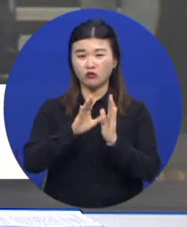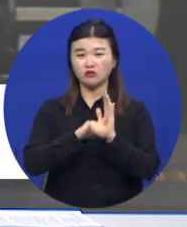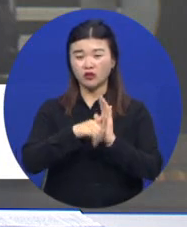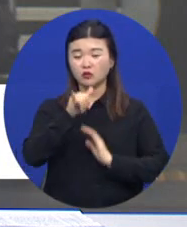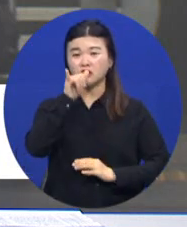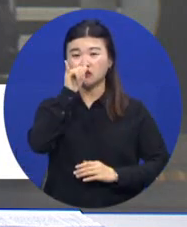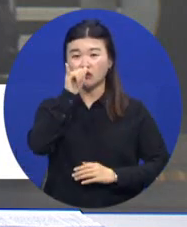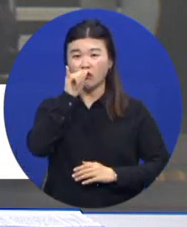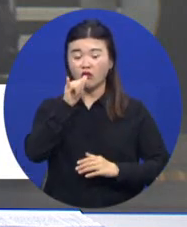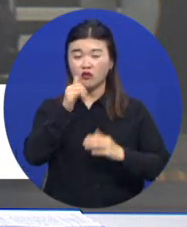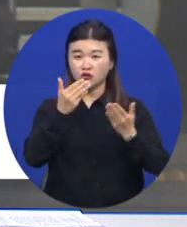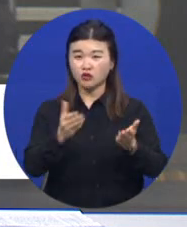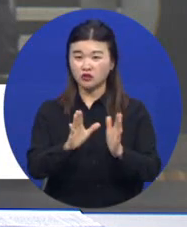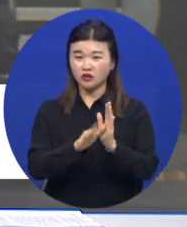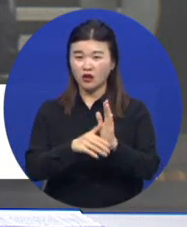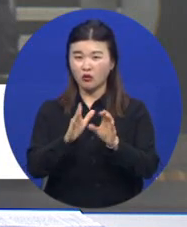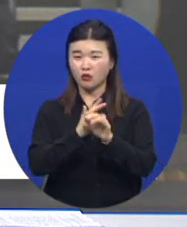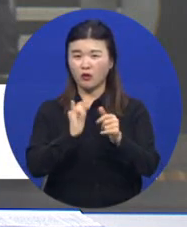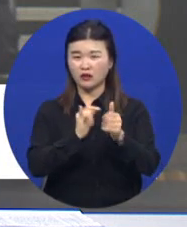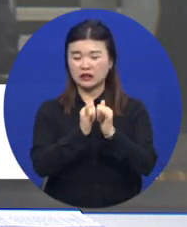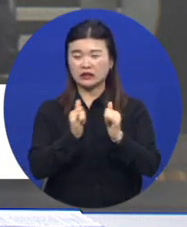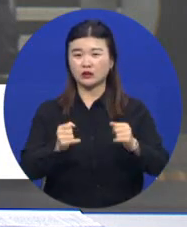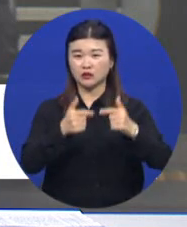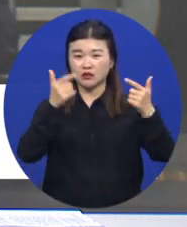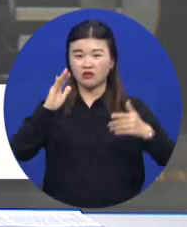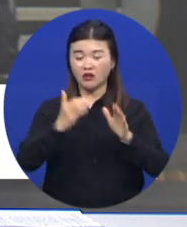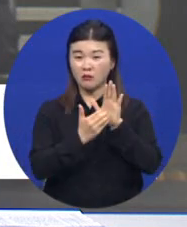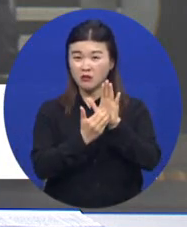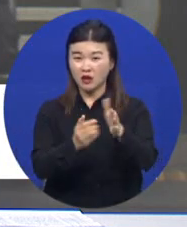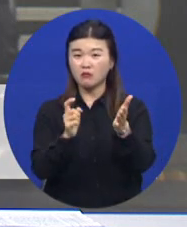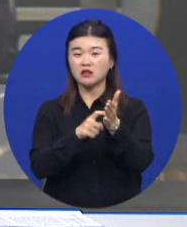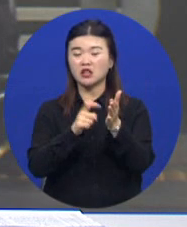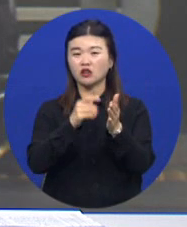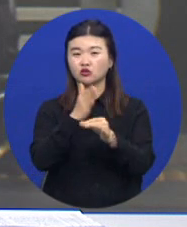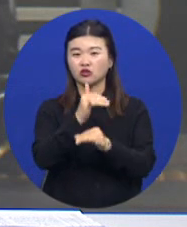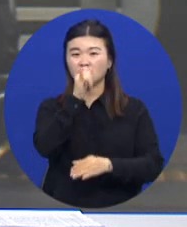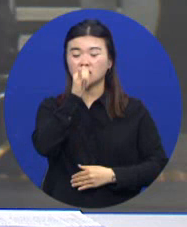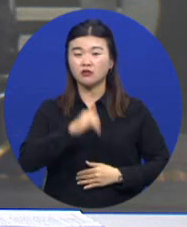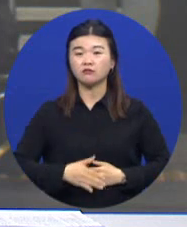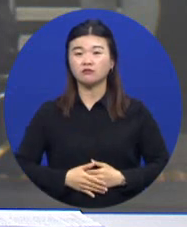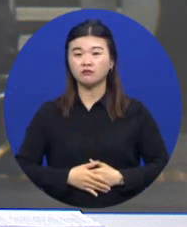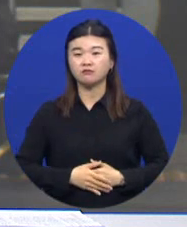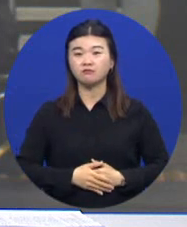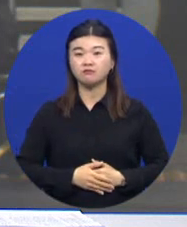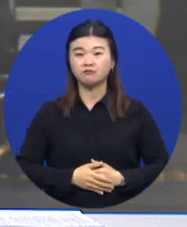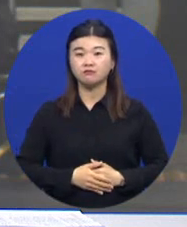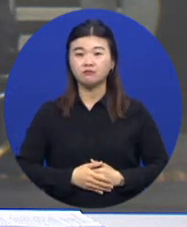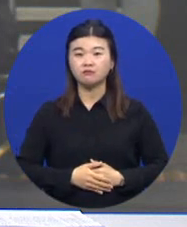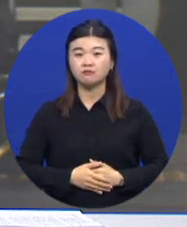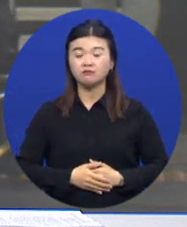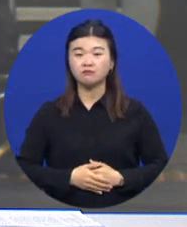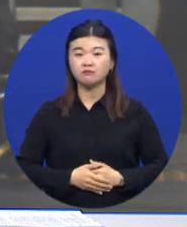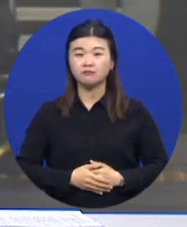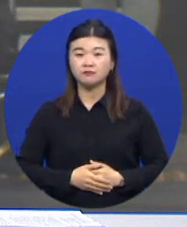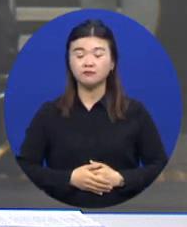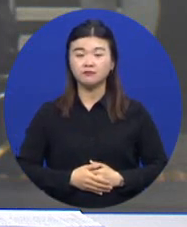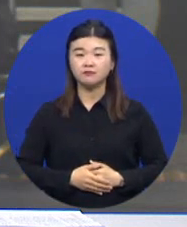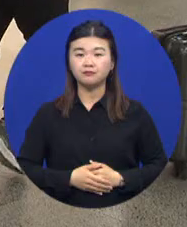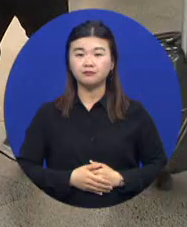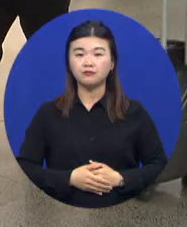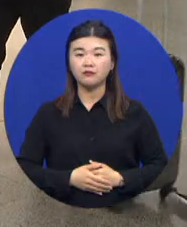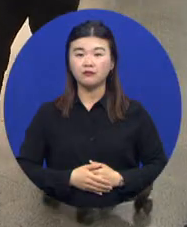한데요. 연휴 기간에 코로나19 확진자도 급증해 방역에 비상이 걸렸습니다. 조인호 기자입니다.